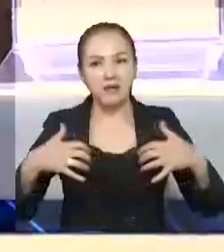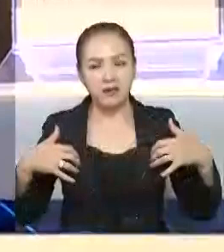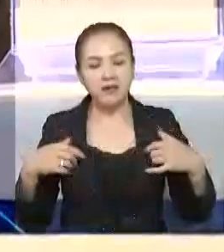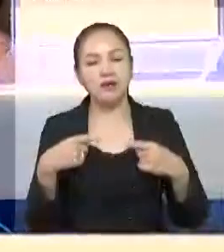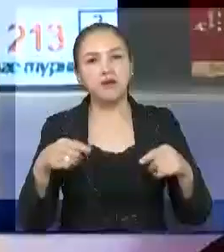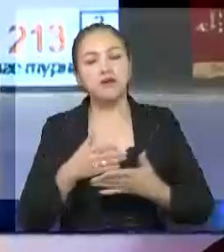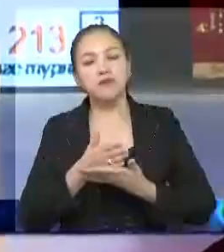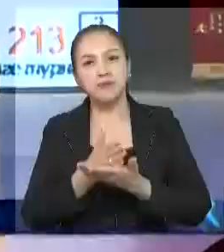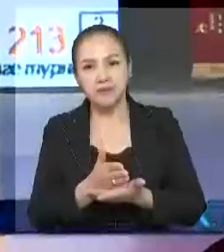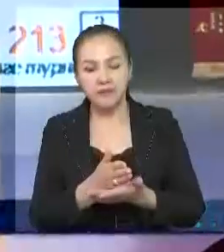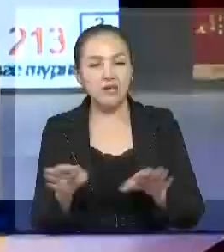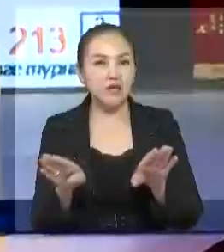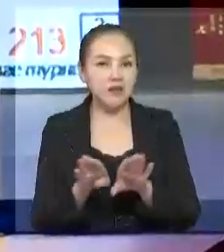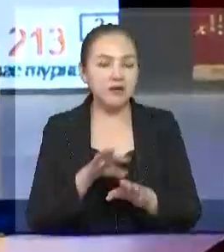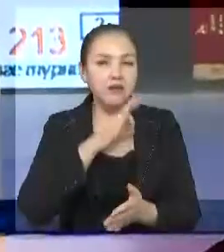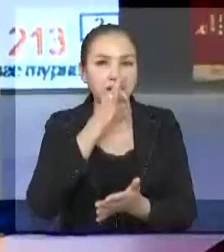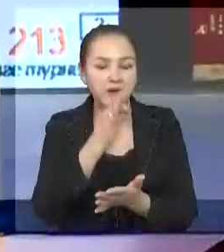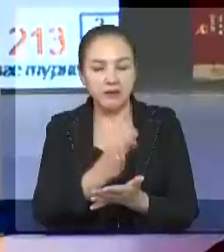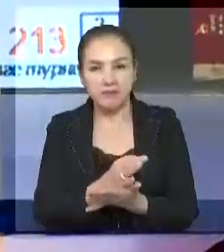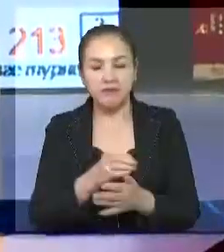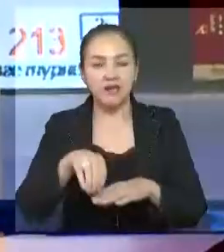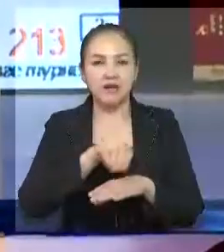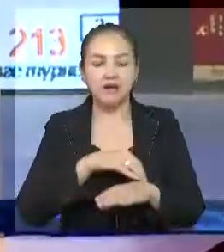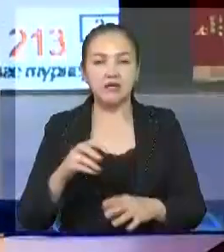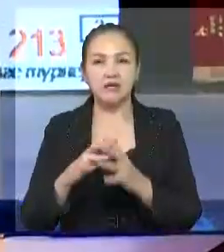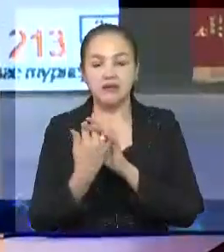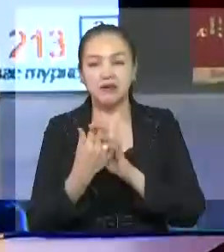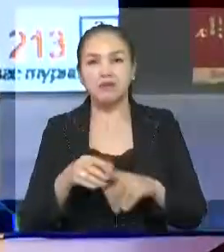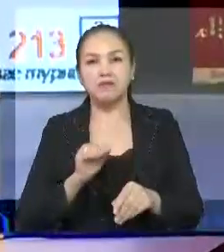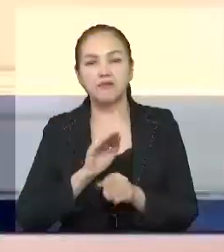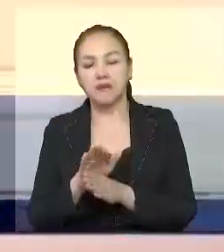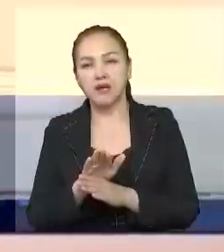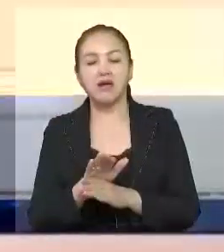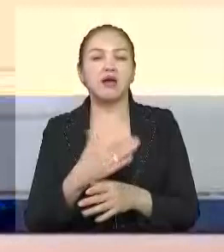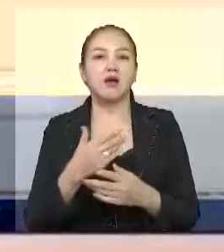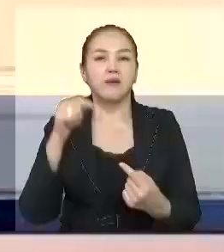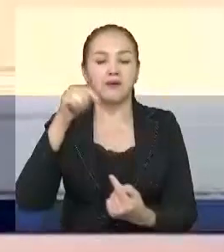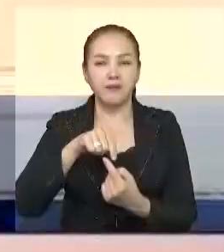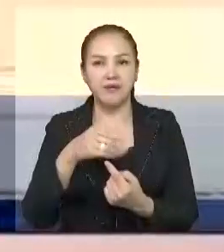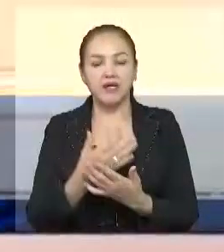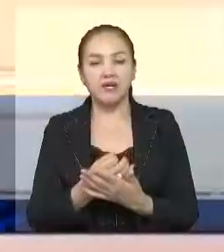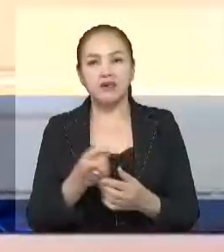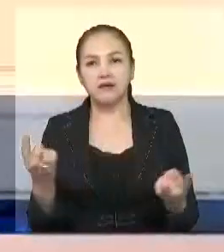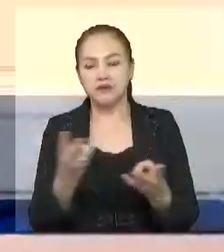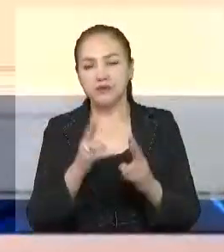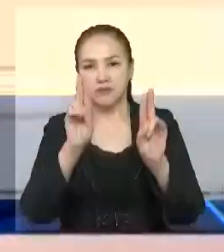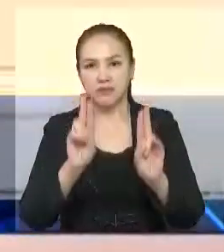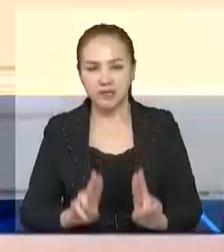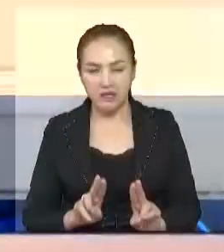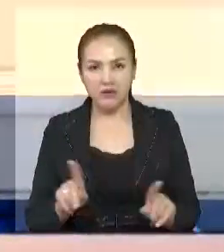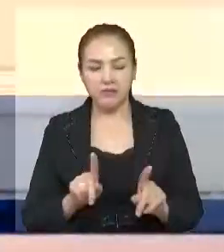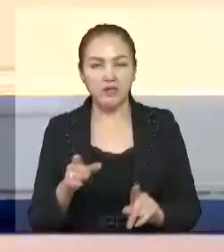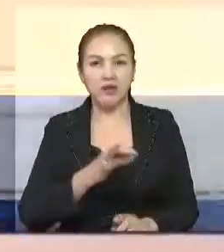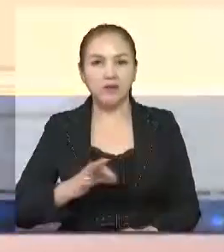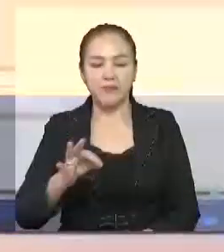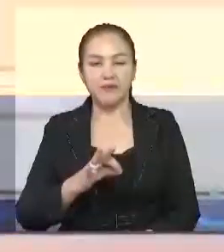другим направлениям. Также ответственным управлением и акимом сельских округов поручено реализовать проект в соответствии с установленными требованиями. Отмечается, в нашей